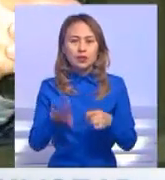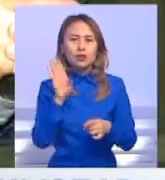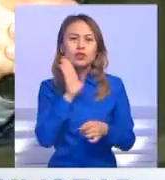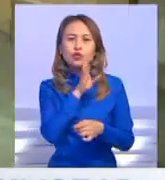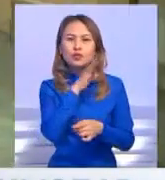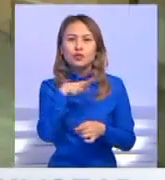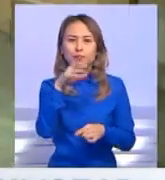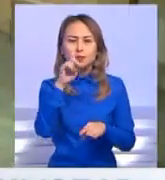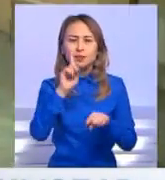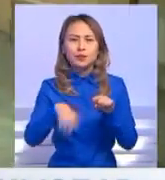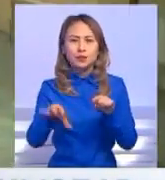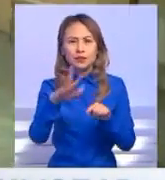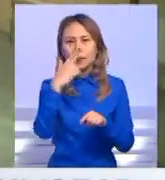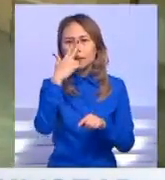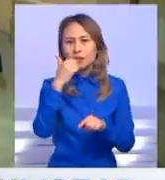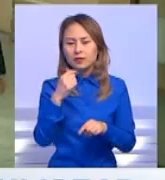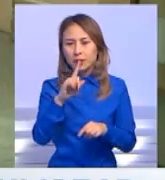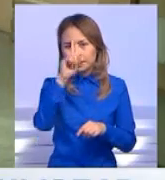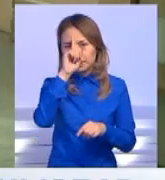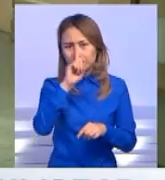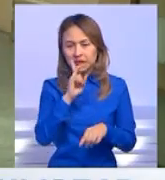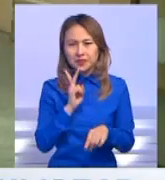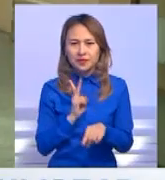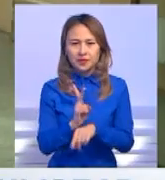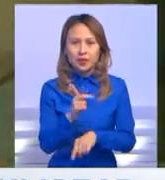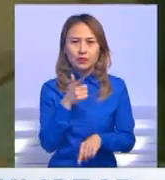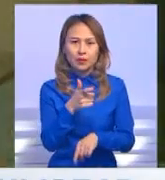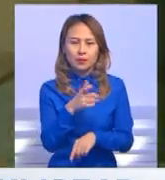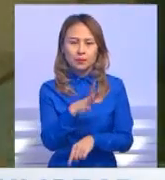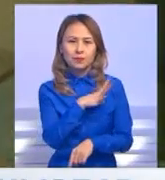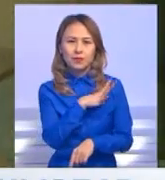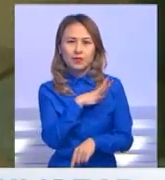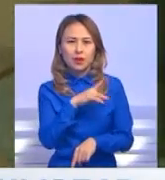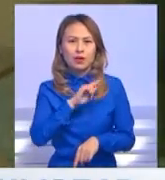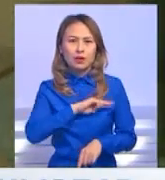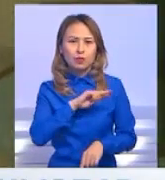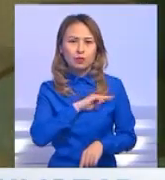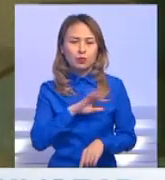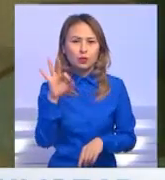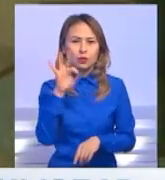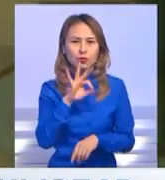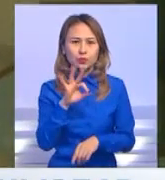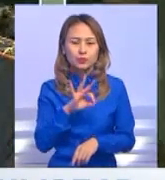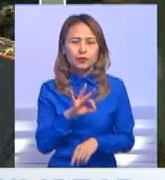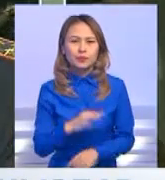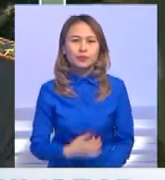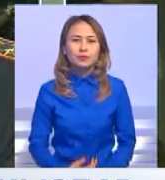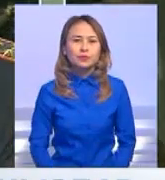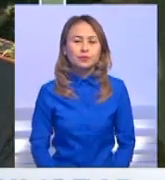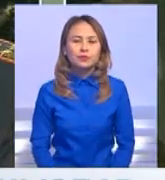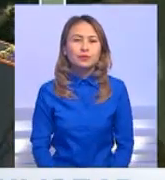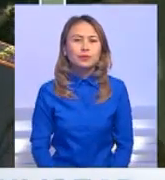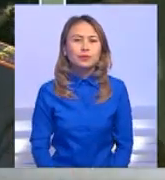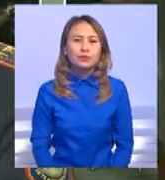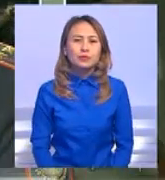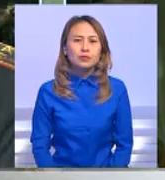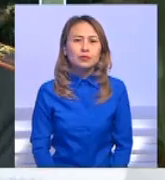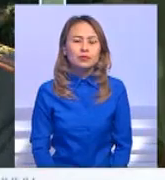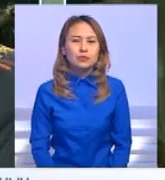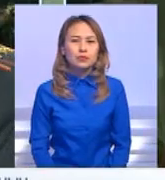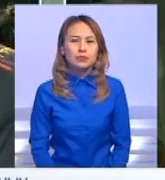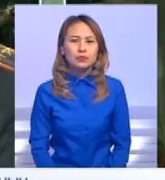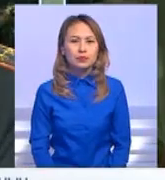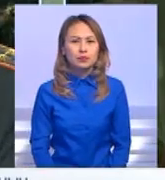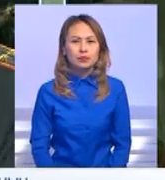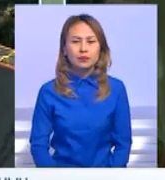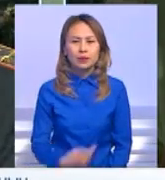алуы үйреншікті жағдай. Олар айына 2 мәрте Макаров тапаншасы мен Калашников автоматынан оқ атуға машықтанады. Негізі енді мен бір жылдай